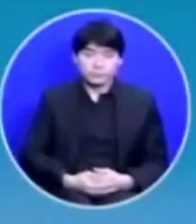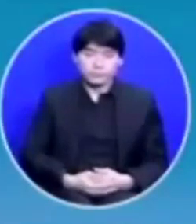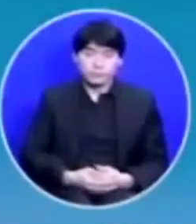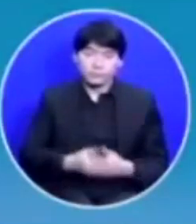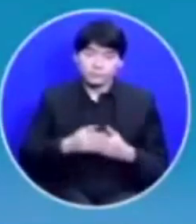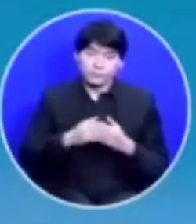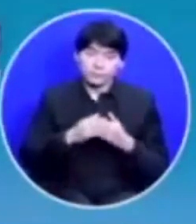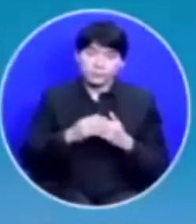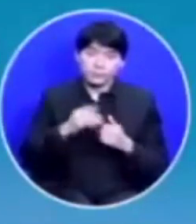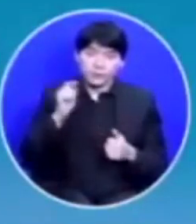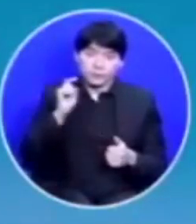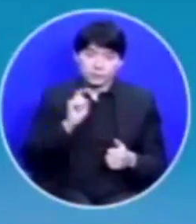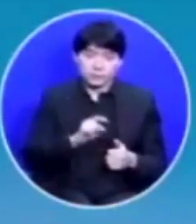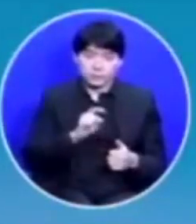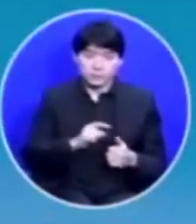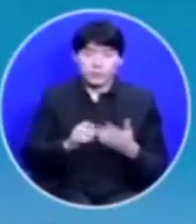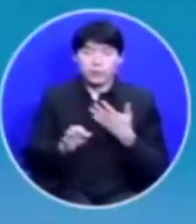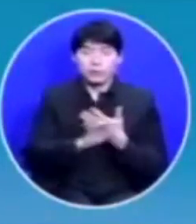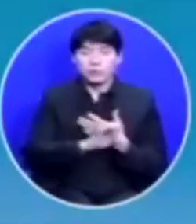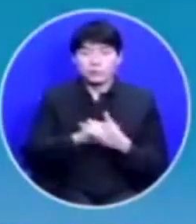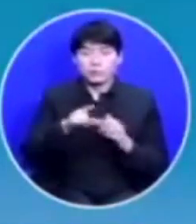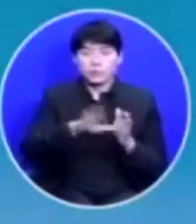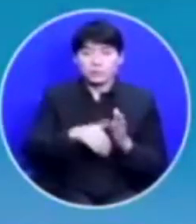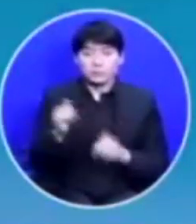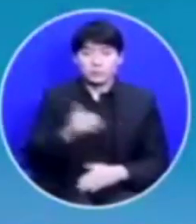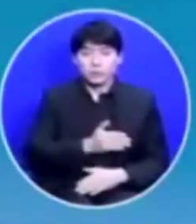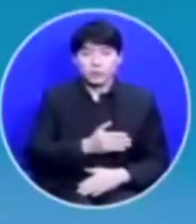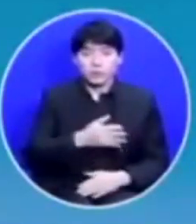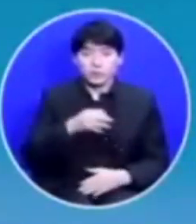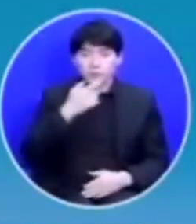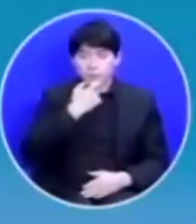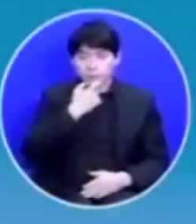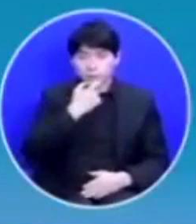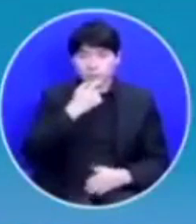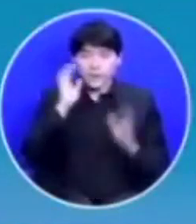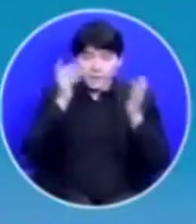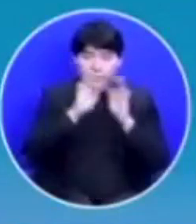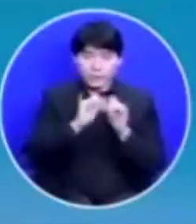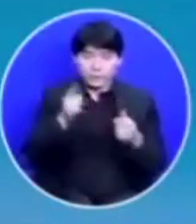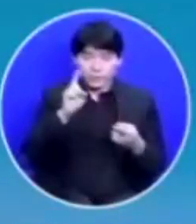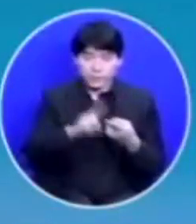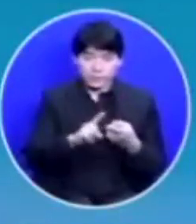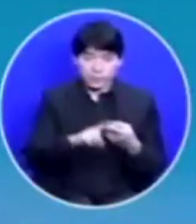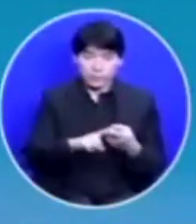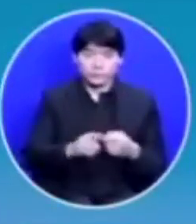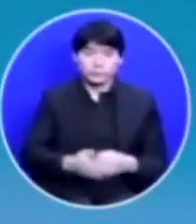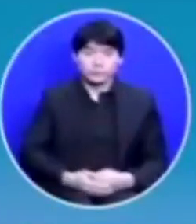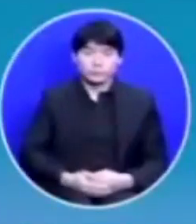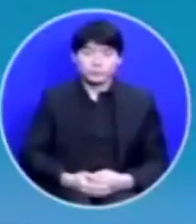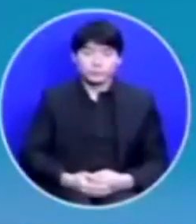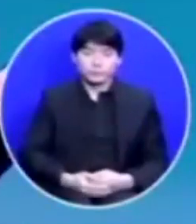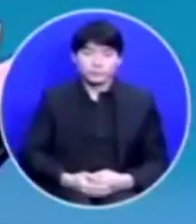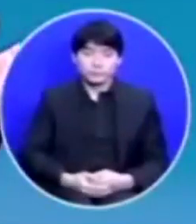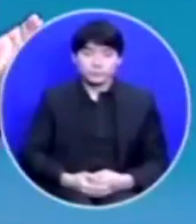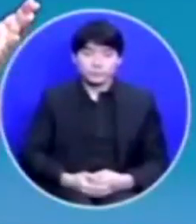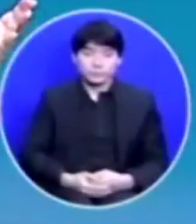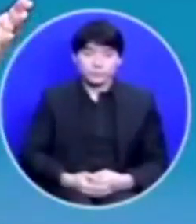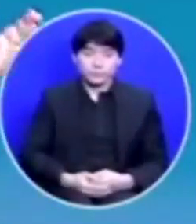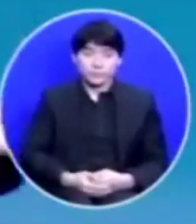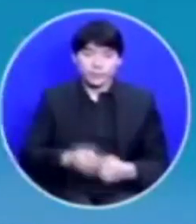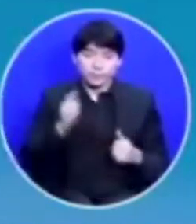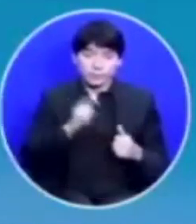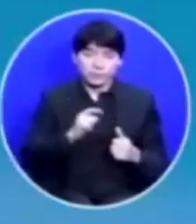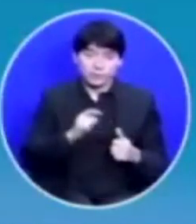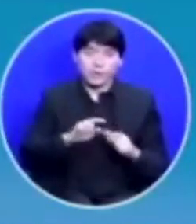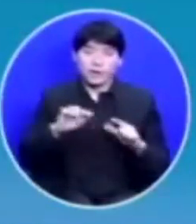시키면 그때부터 하기 싫어지는 r 그래서 그 집사님이 그때부터 딸아이에게 이렇게 하라 저렇게 하라 하는 말을 하지